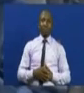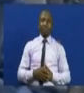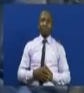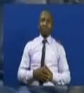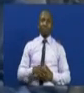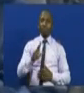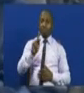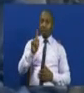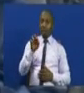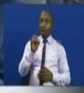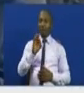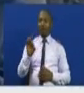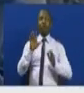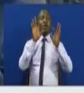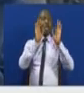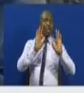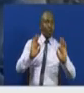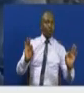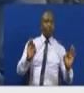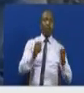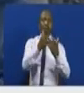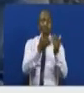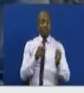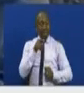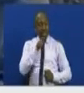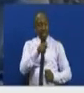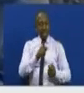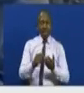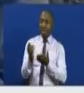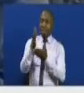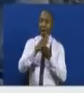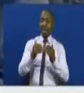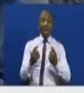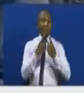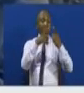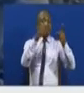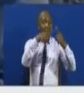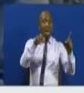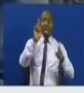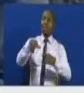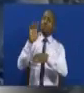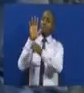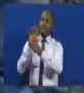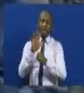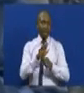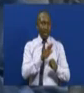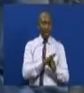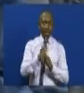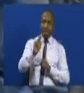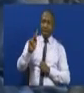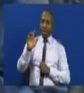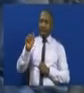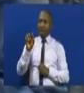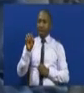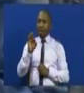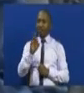Karafuu ni nzuri. Kwa sababu nitaja tu baadhi ya mimea, lakini mimea iko mingi. Karafuu pia